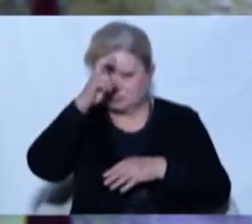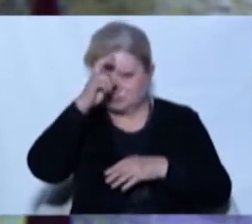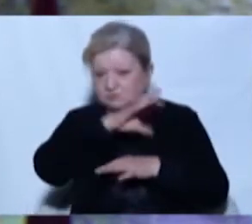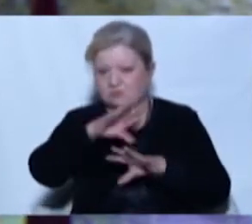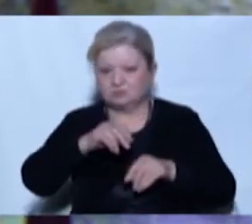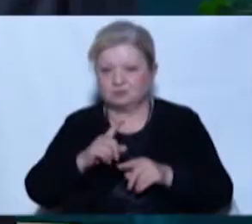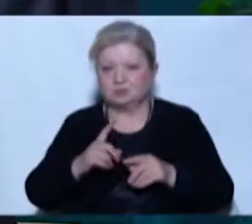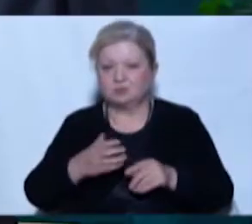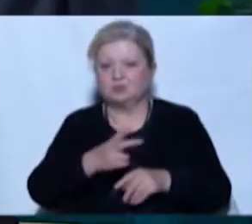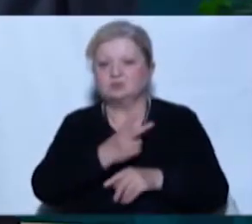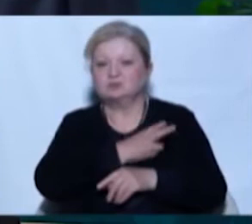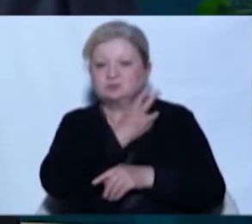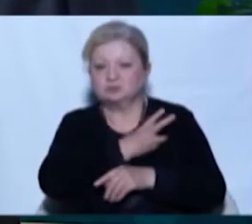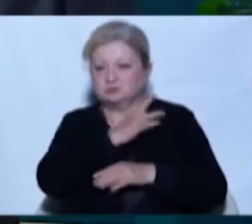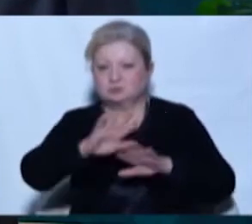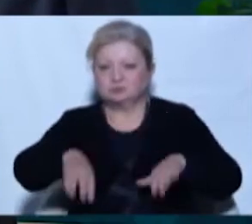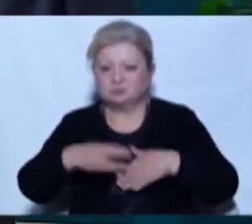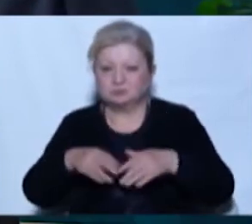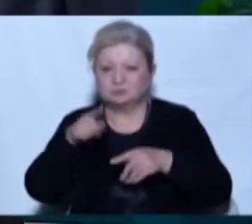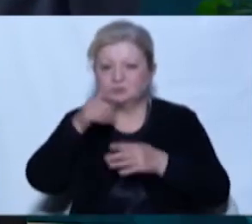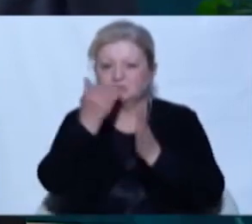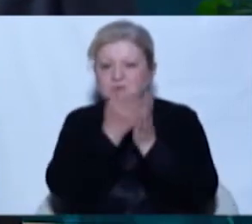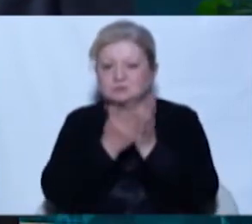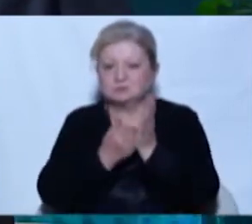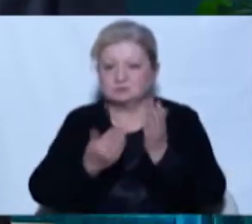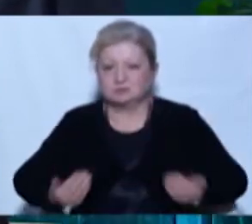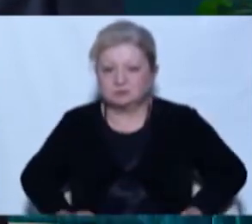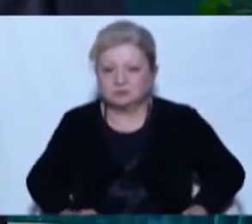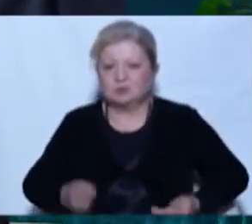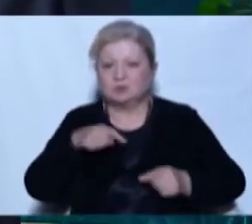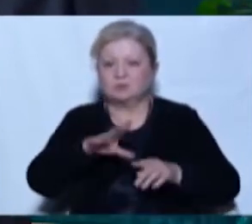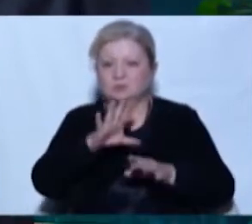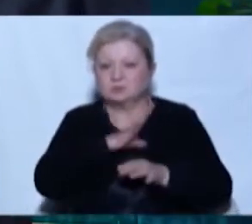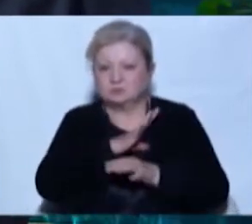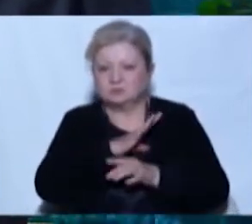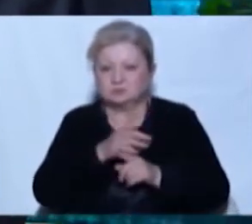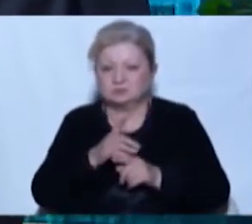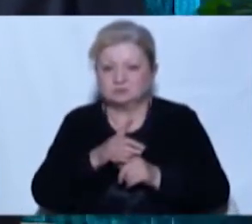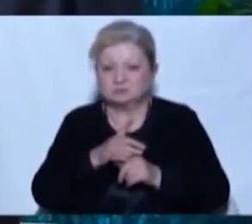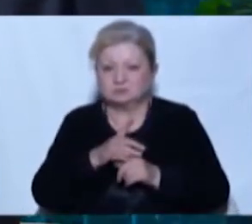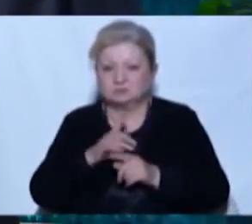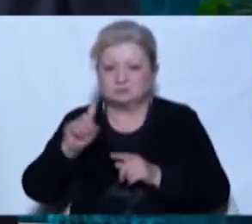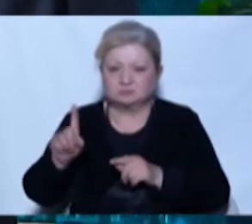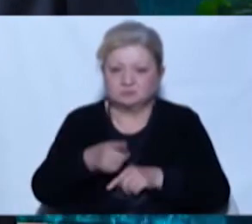სურვილი იმ სისტემაში ცხოვრების, რომელშიც ისინი იძულებით იყვნენ გაერთიანებული